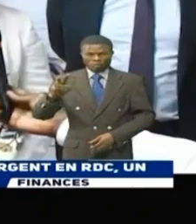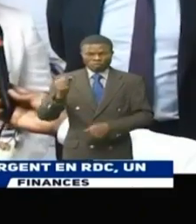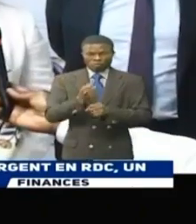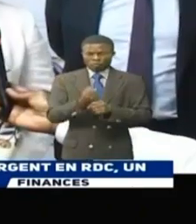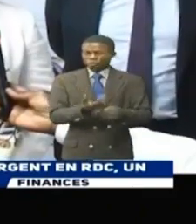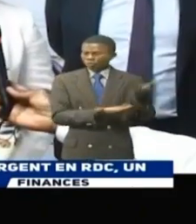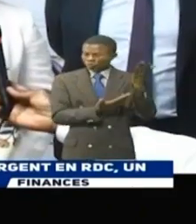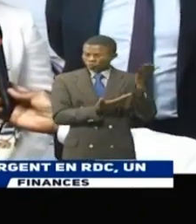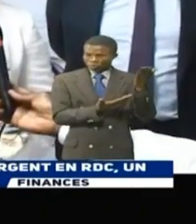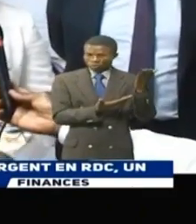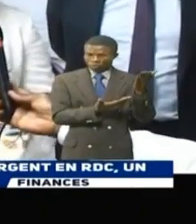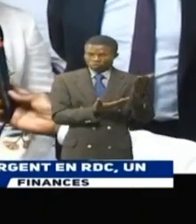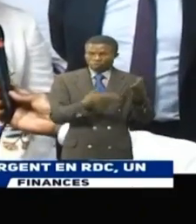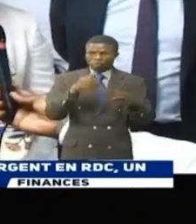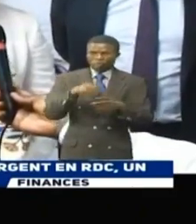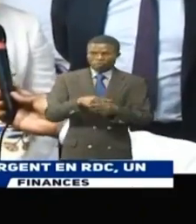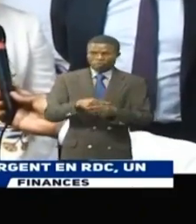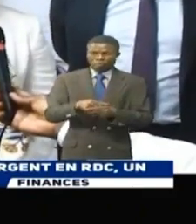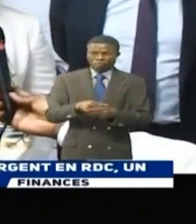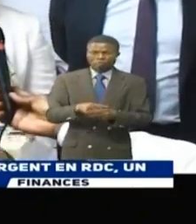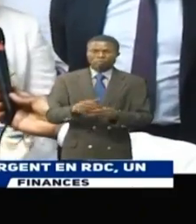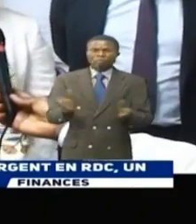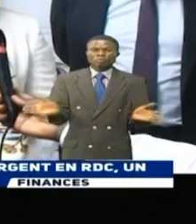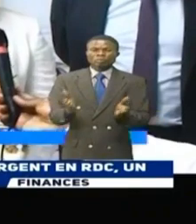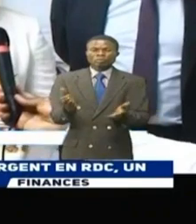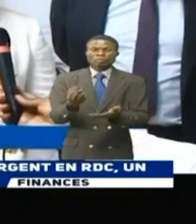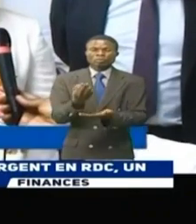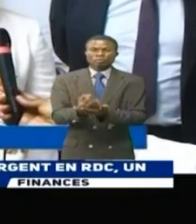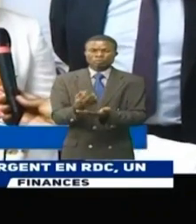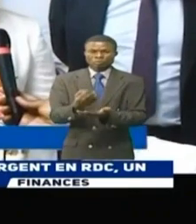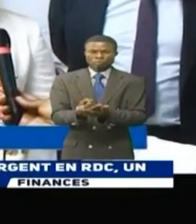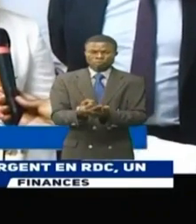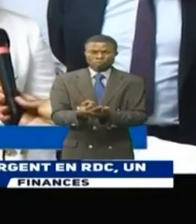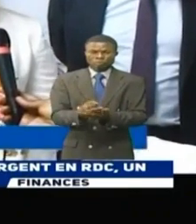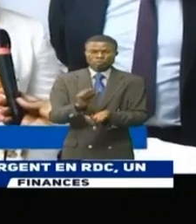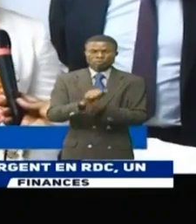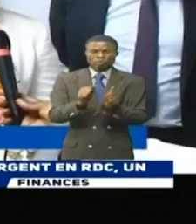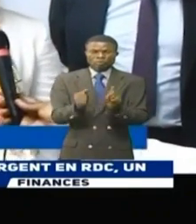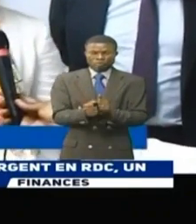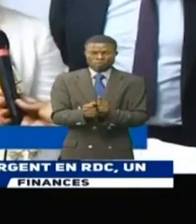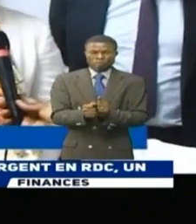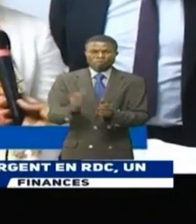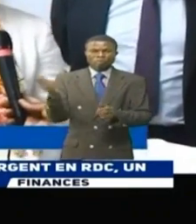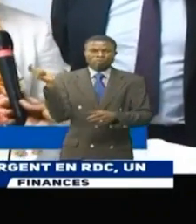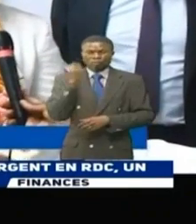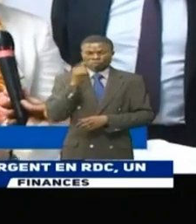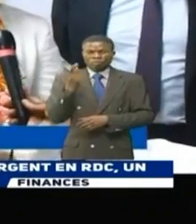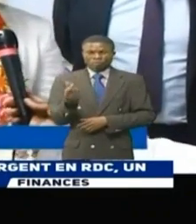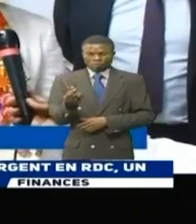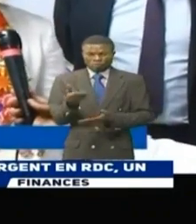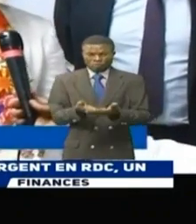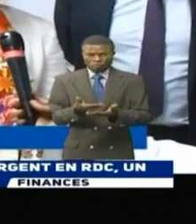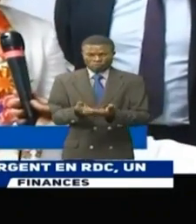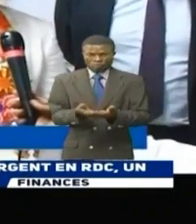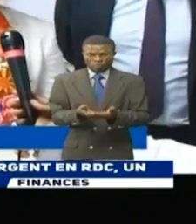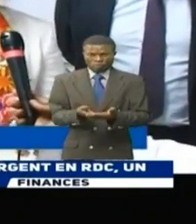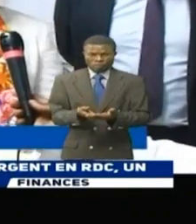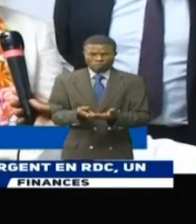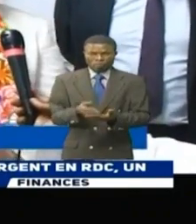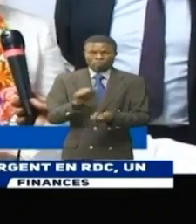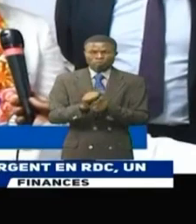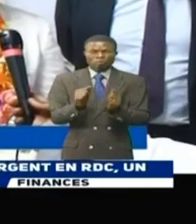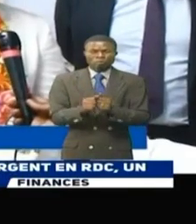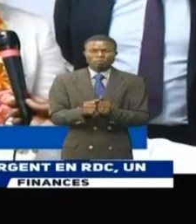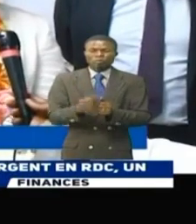crucial au niveau du renforcement institutionnel contre le blanchiment de l'argent. Et c'est d'un front très